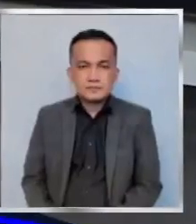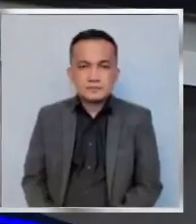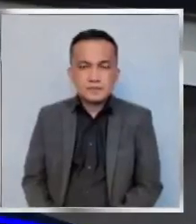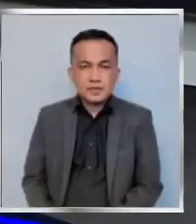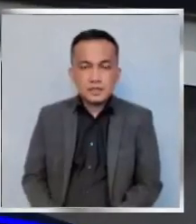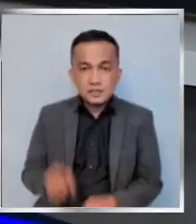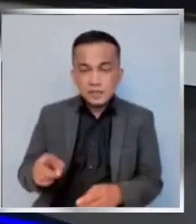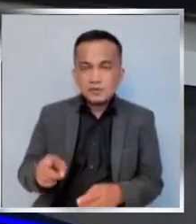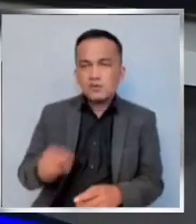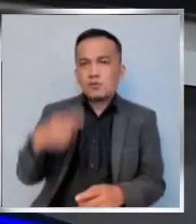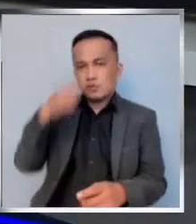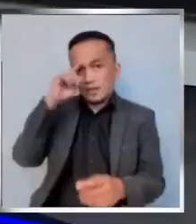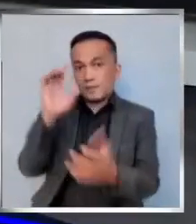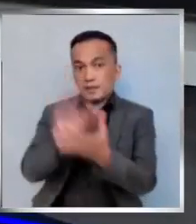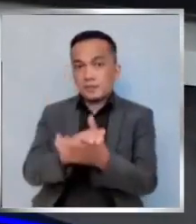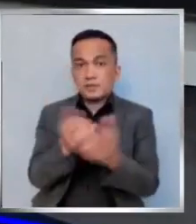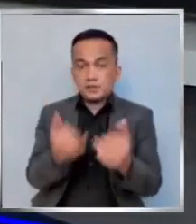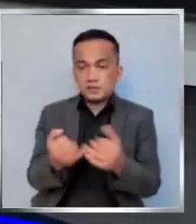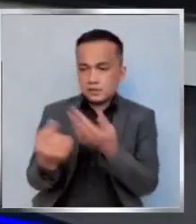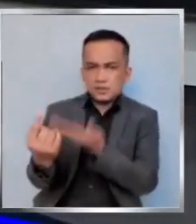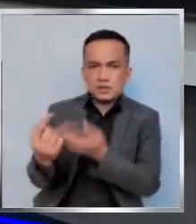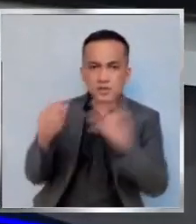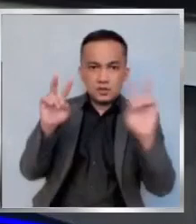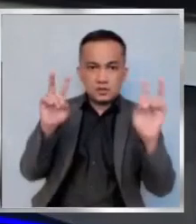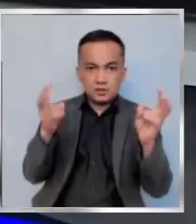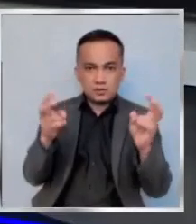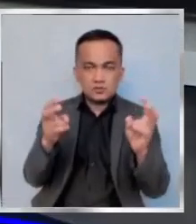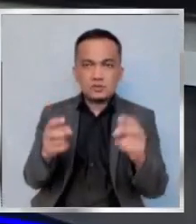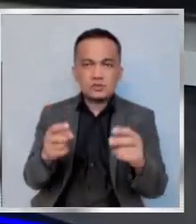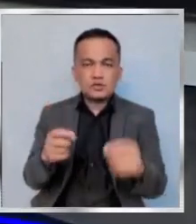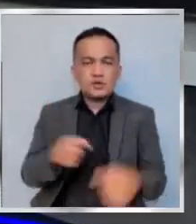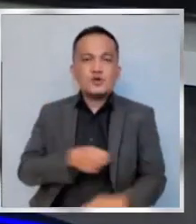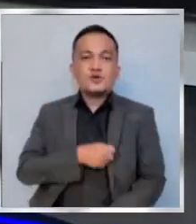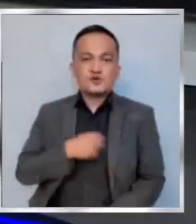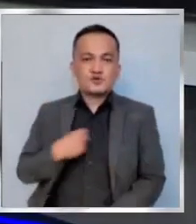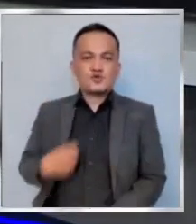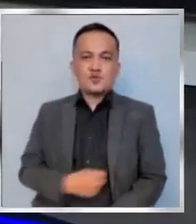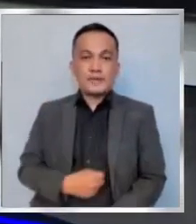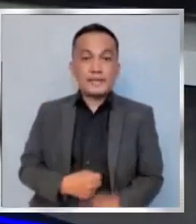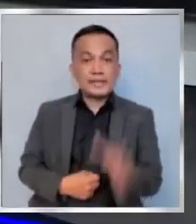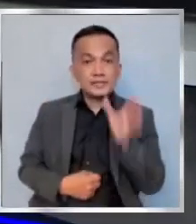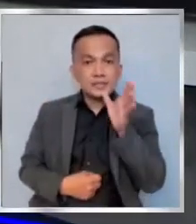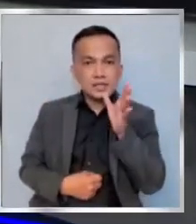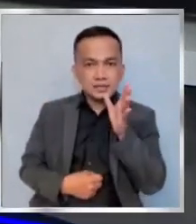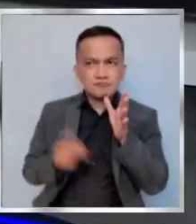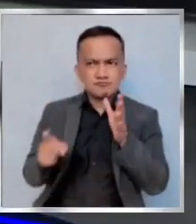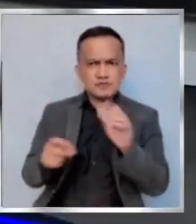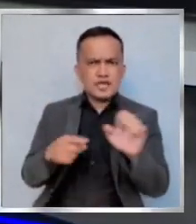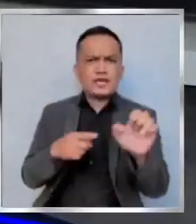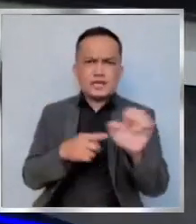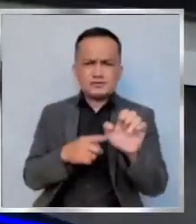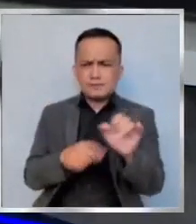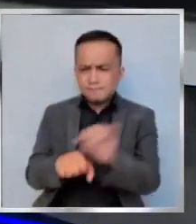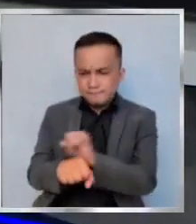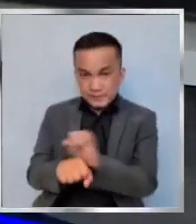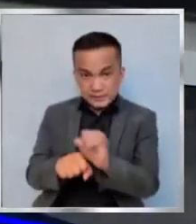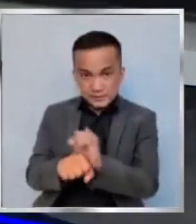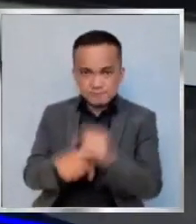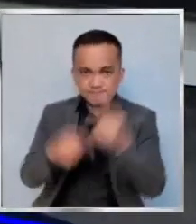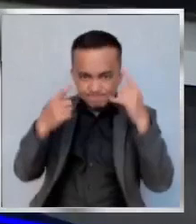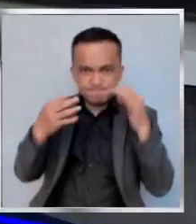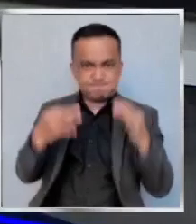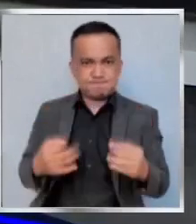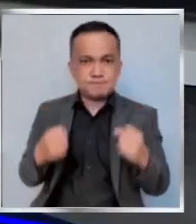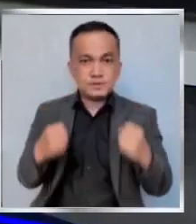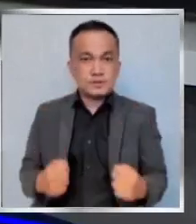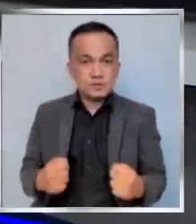Hinahangaan ngayon ang isang tinaguriang super nanay dahil sa kanyang ekstrang sipag at determinasyon. Mantakin